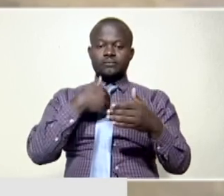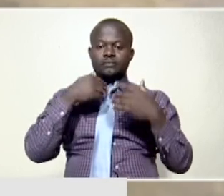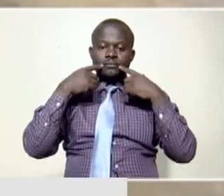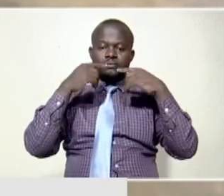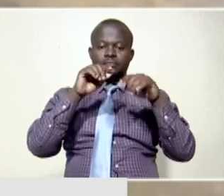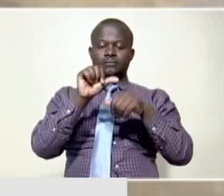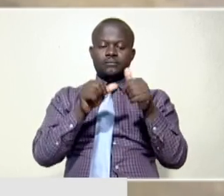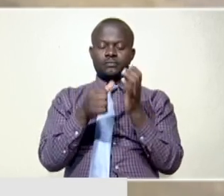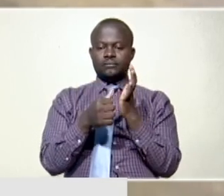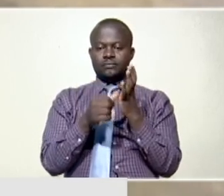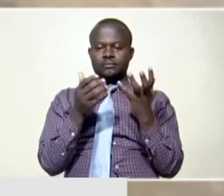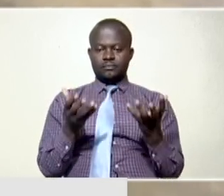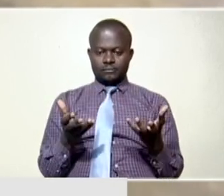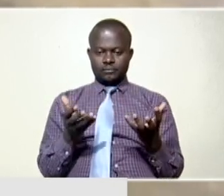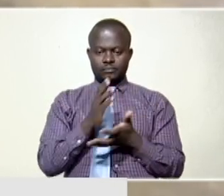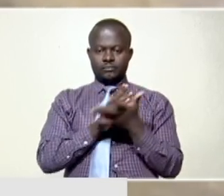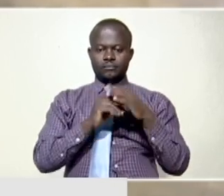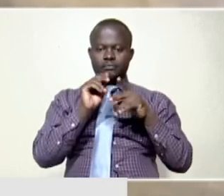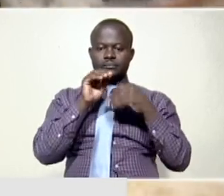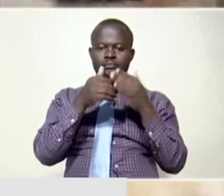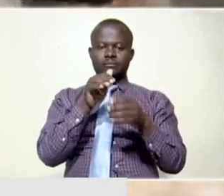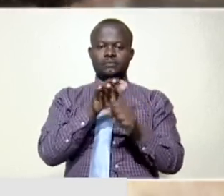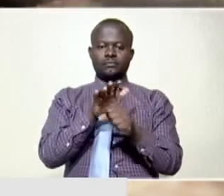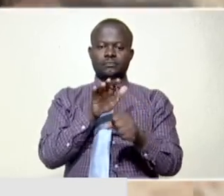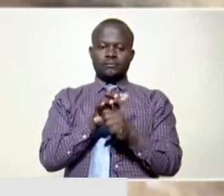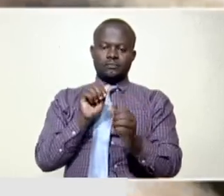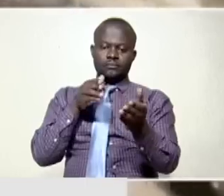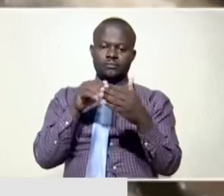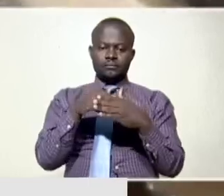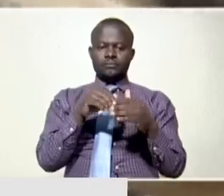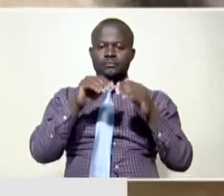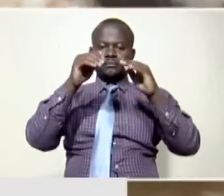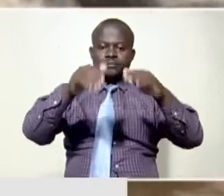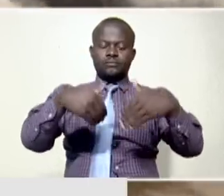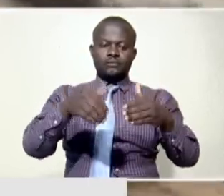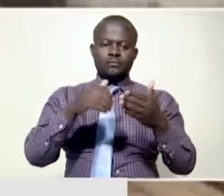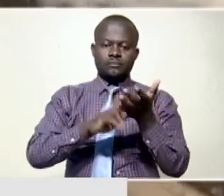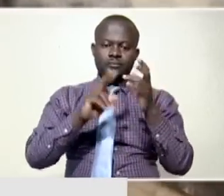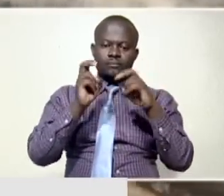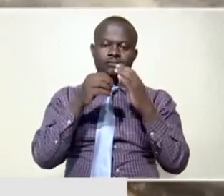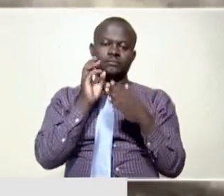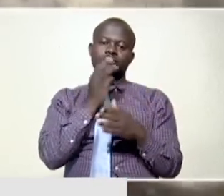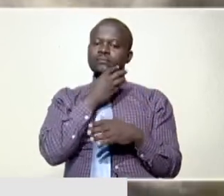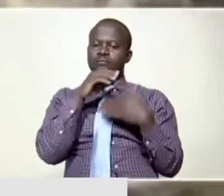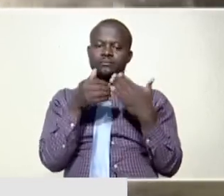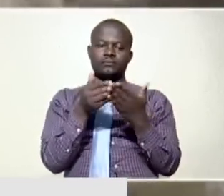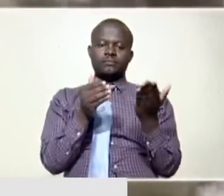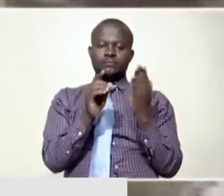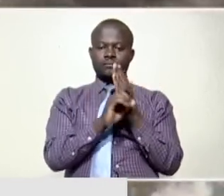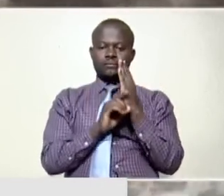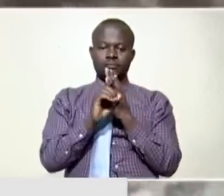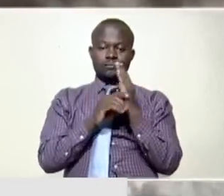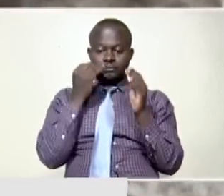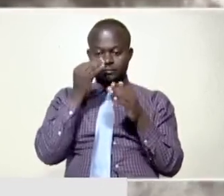iki kibazo. Bamwe mu baturage cyane cyane abakurikiranira hafi by'ubuhinzi bemeza ko amazi y'imigezi iri muri aka karere